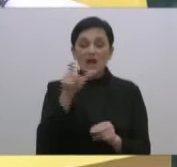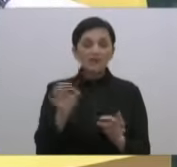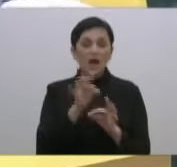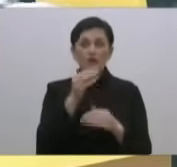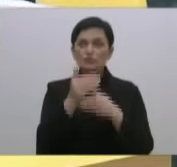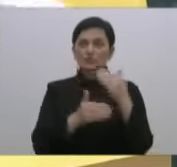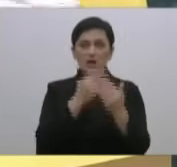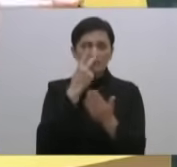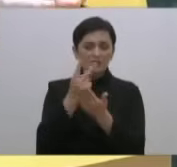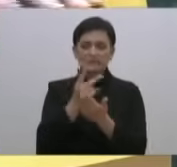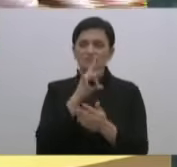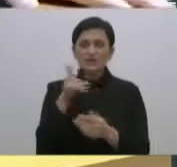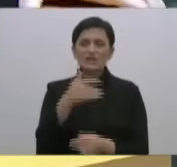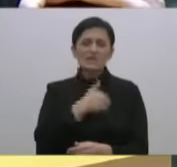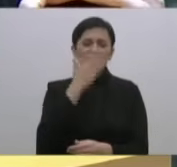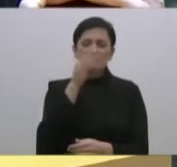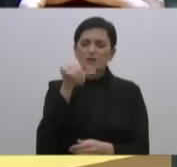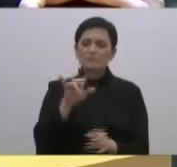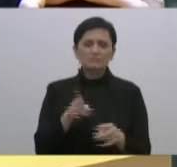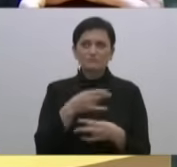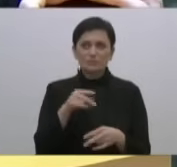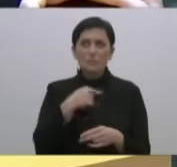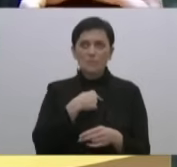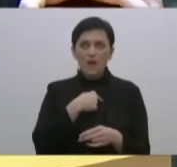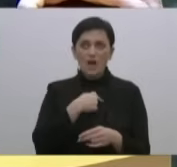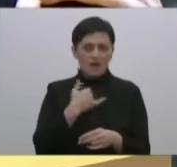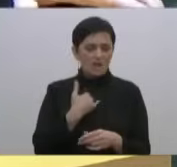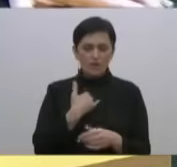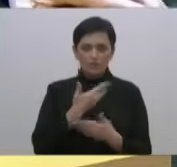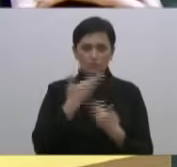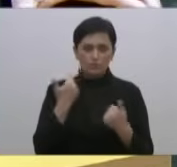არასოდეს წარმატებას არ დაინახავს. ამის იმედი არც თქვენ არ უნდა ქონდეთ, მე ნამდვილად